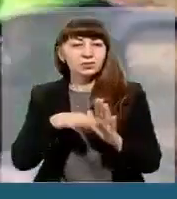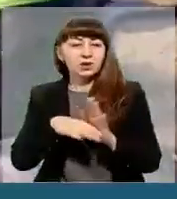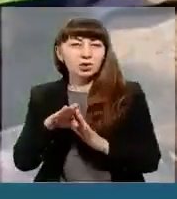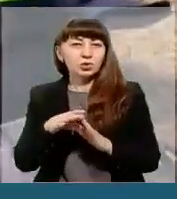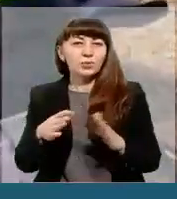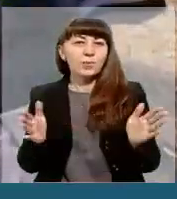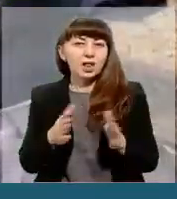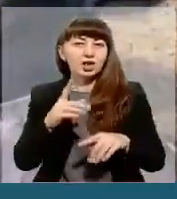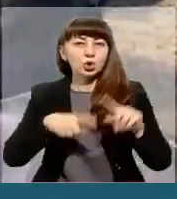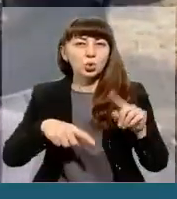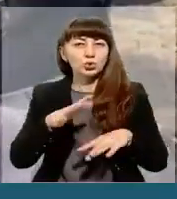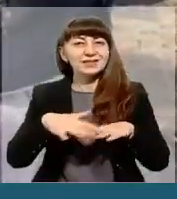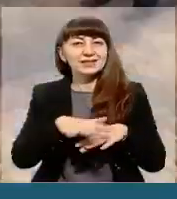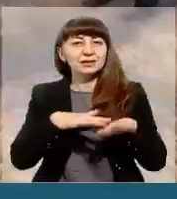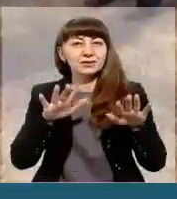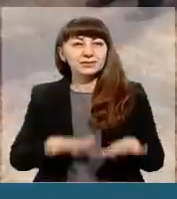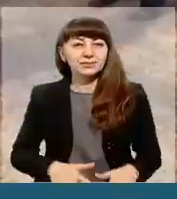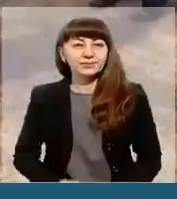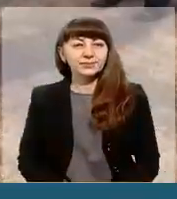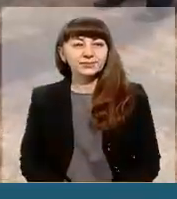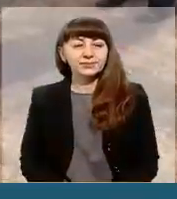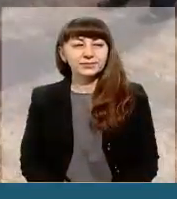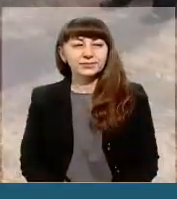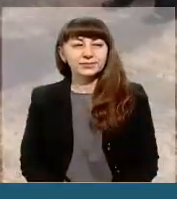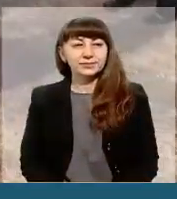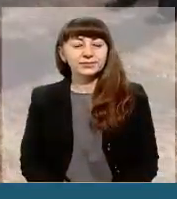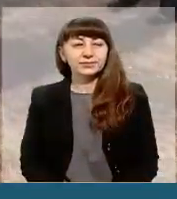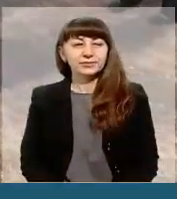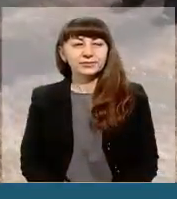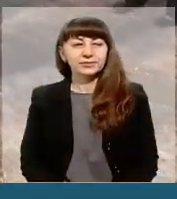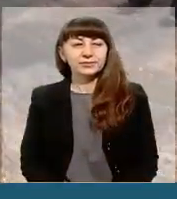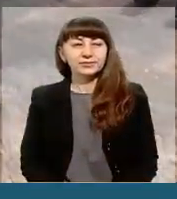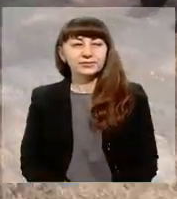благоустройство малой родины. Айжан Каламбаева, Олег Сытник, телеканал «Костанай».